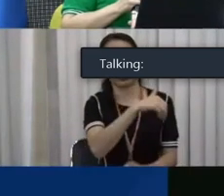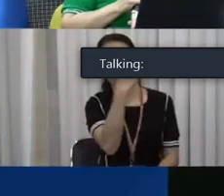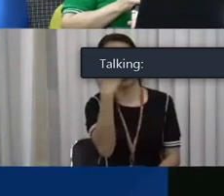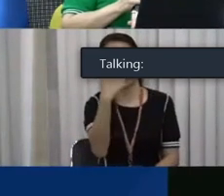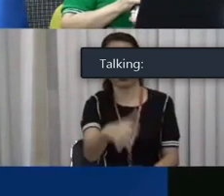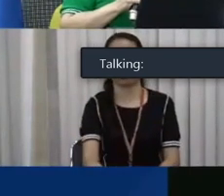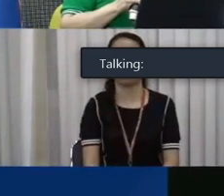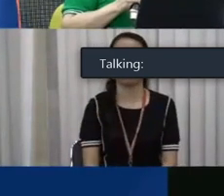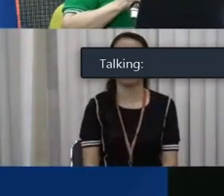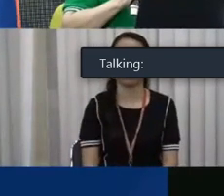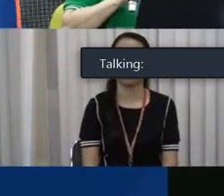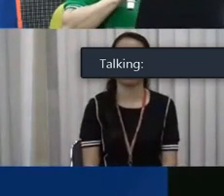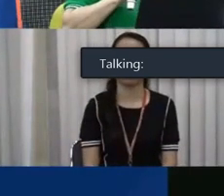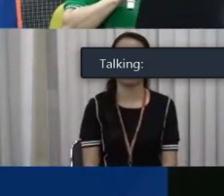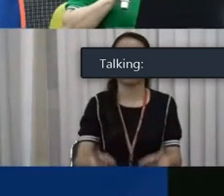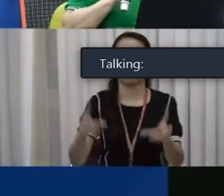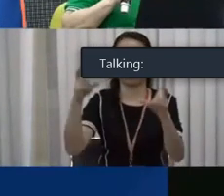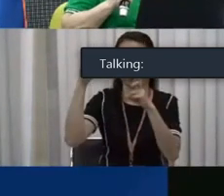request.